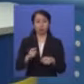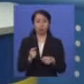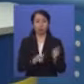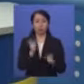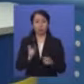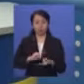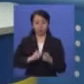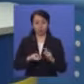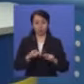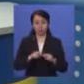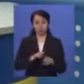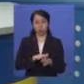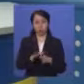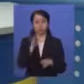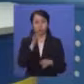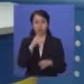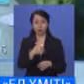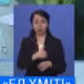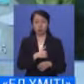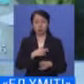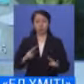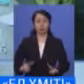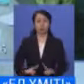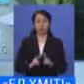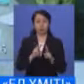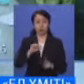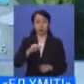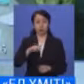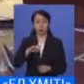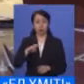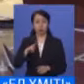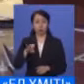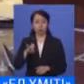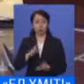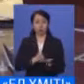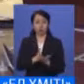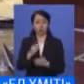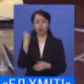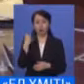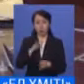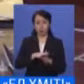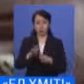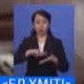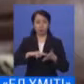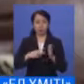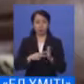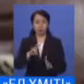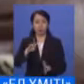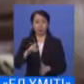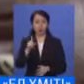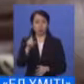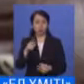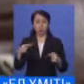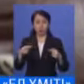изменениями которая реализуется в рамках инициативы ельпасо е лимита и нацелена на качественное исполнение плана